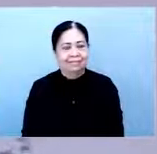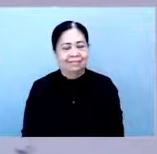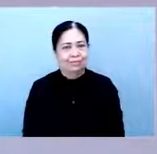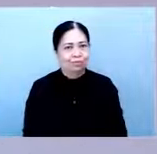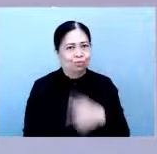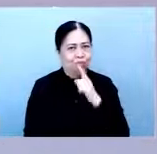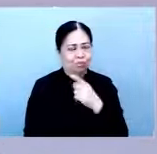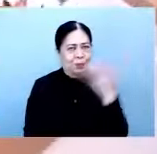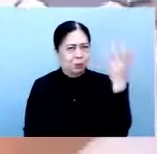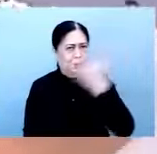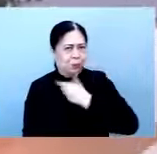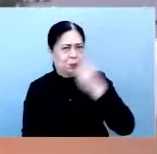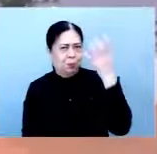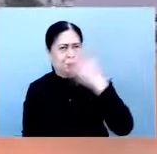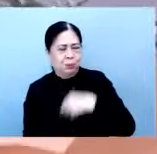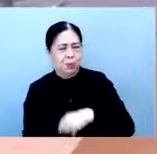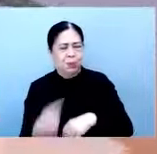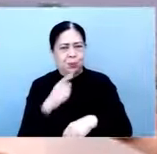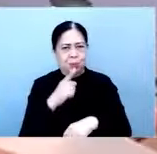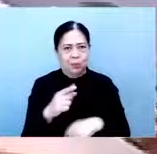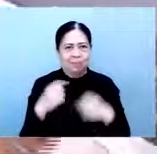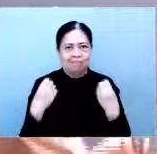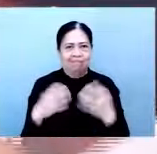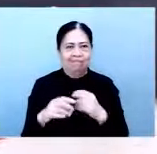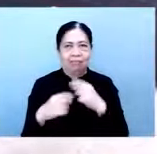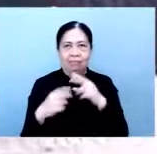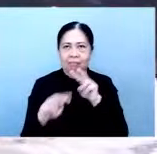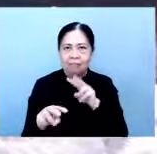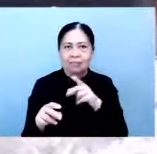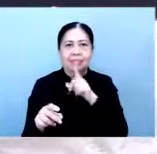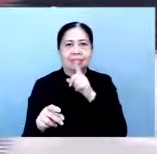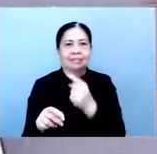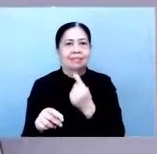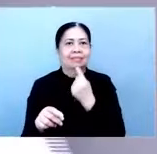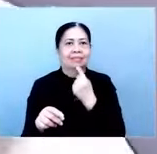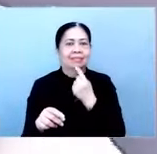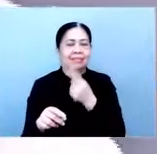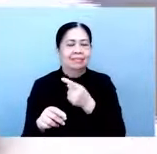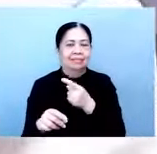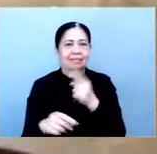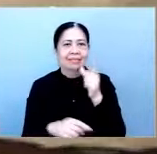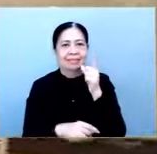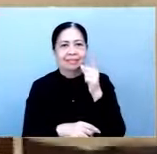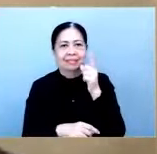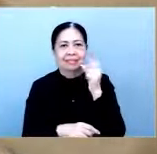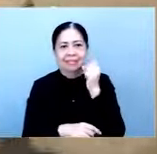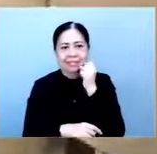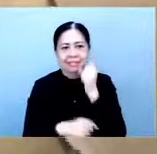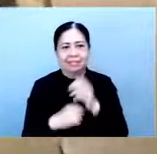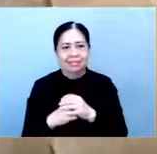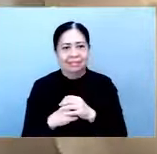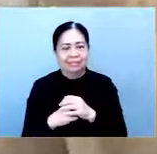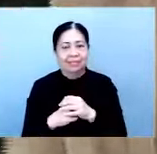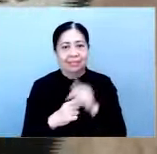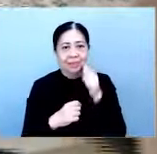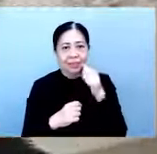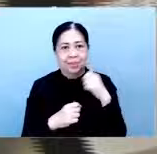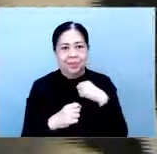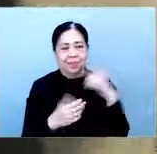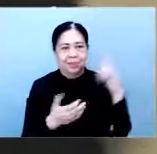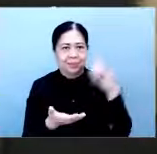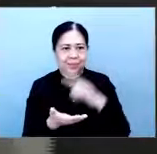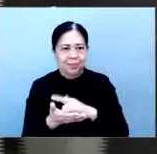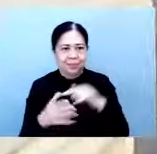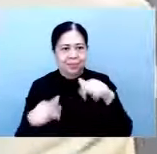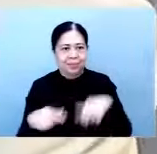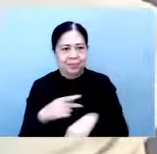Pak sa ganda! Talaga namang maraming nakamiss sa Pinoy Pride na si Liza Soberano. Umuwi siya kahapon dito